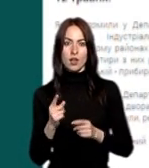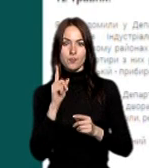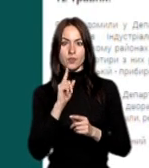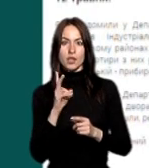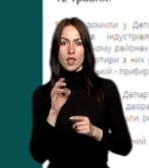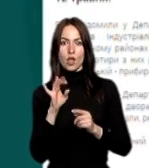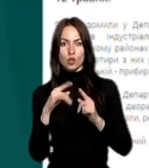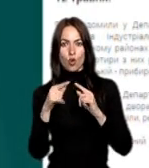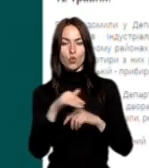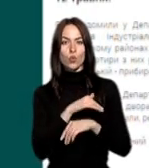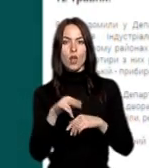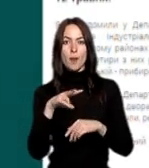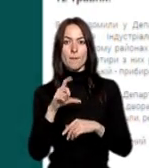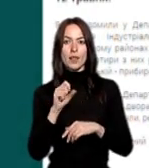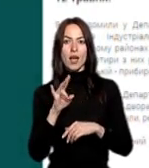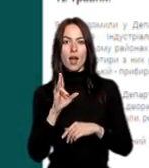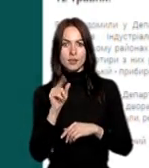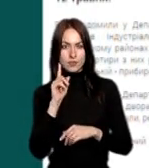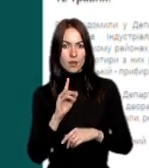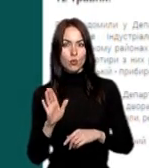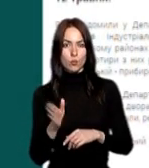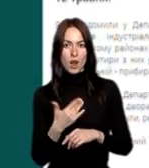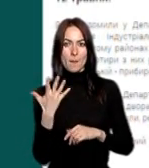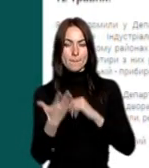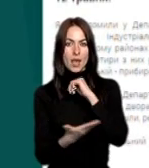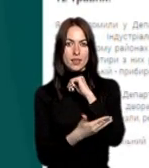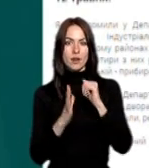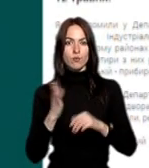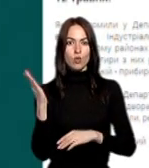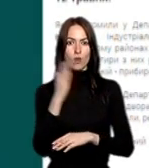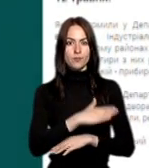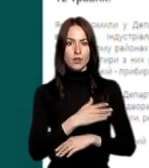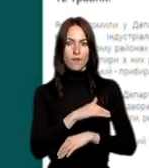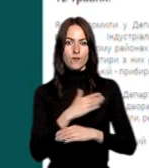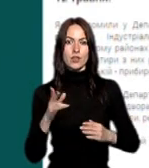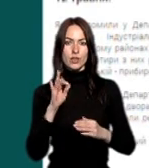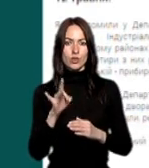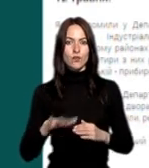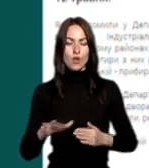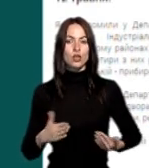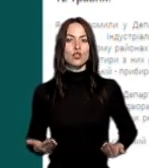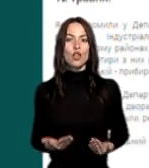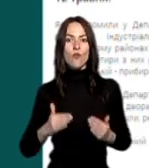дроті по вулиці Плеханівській. Прибирають. 5 дерев було повалено через негоду у дворах житлових будинків.